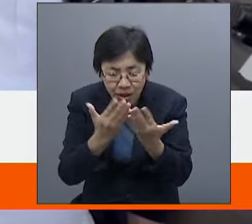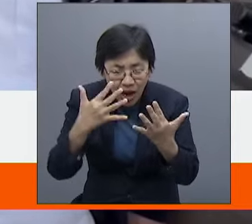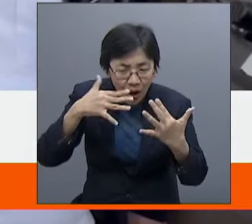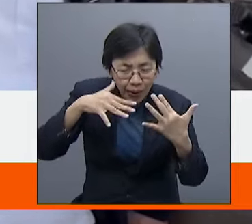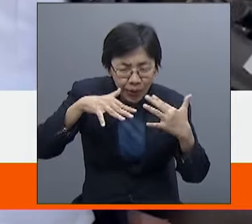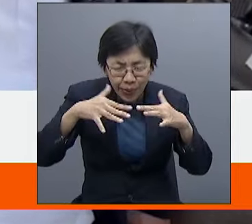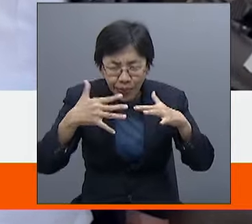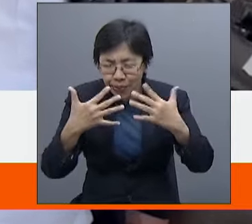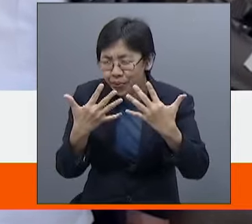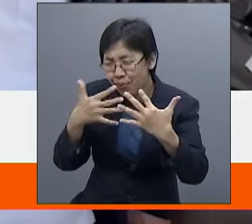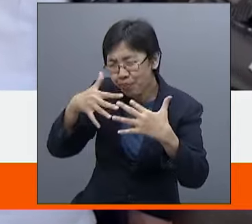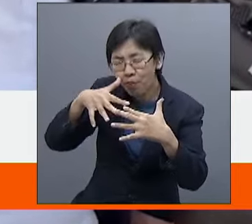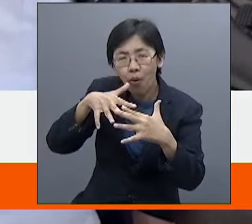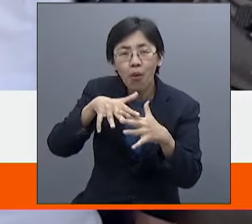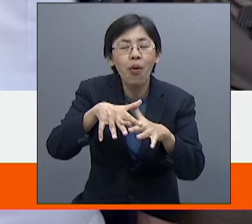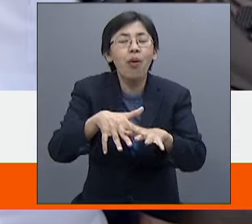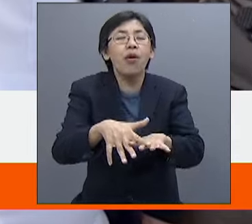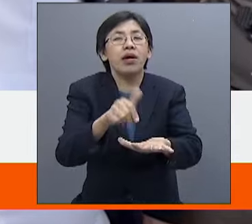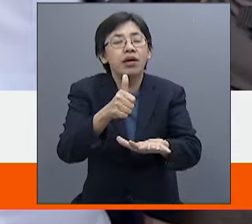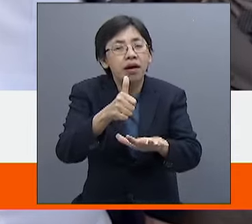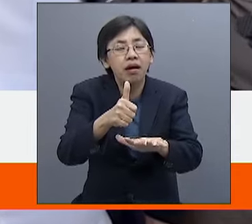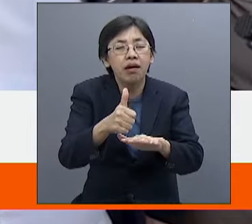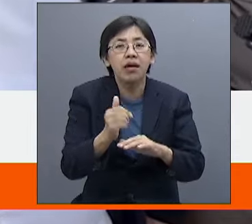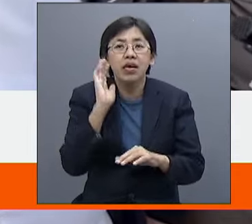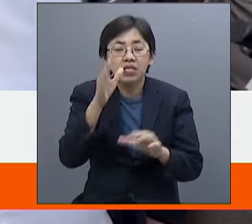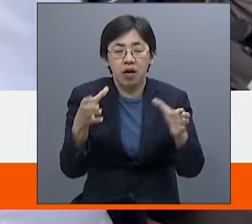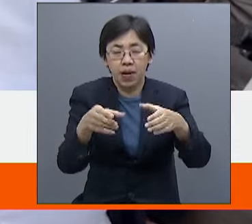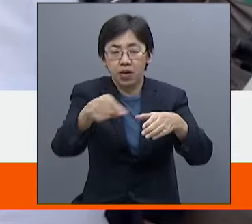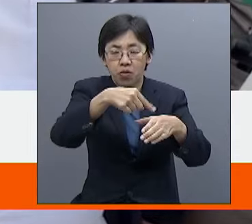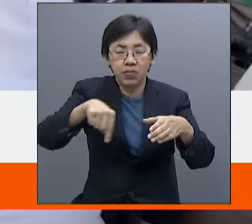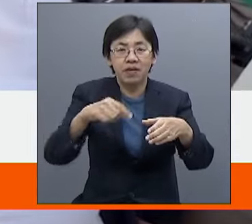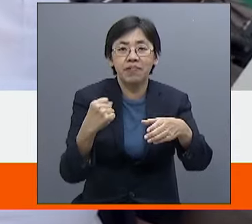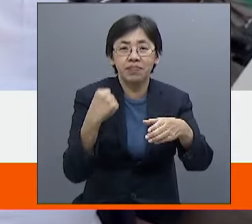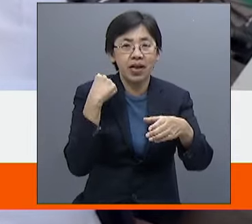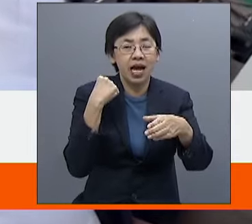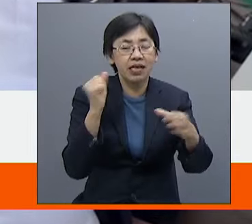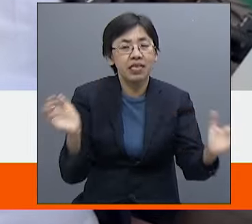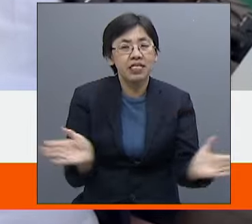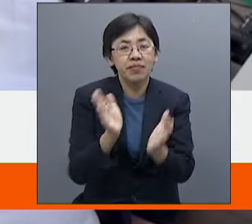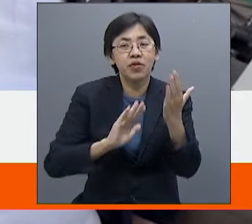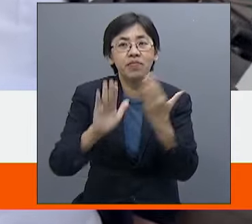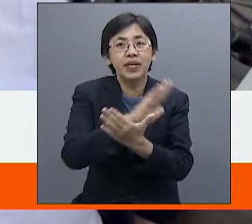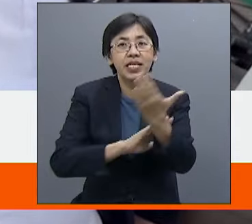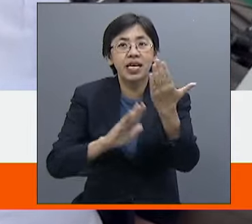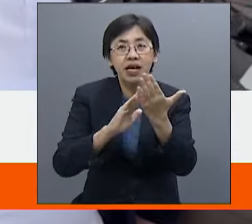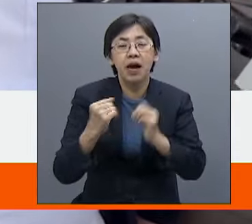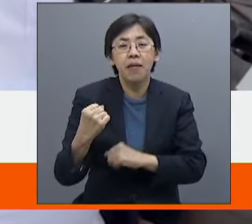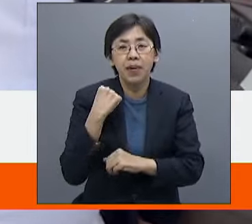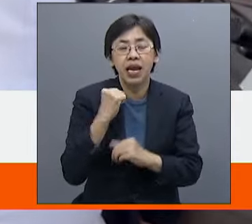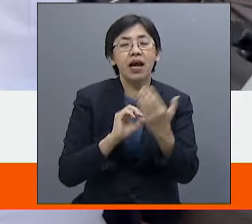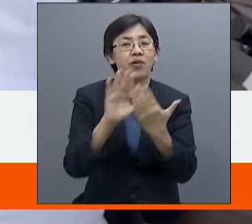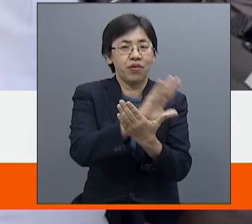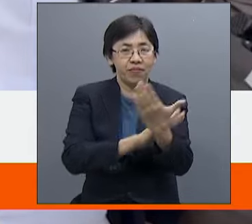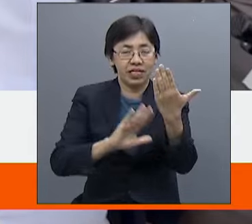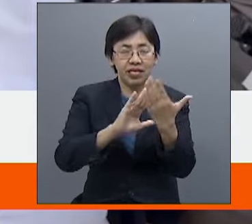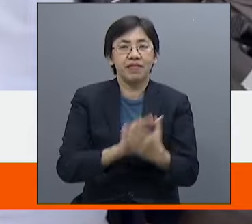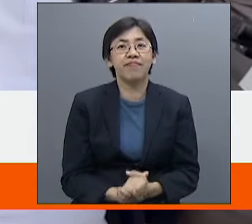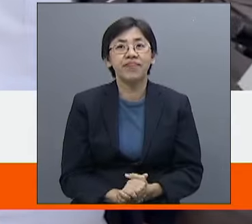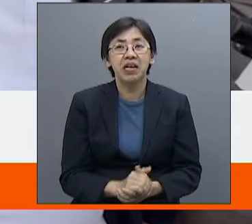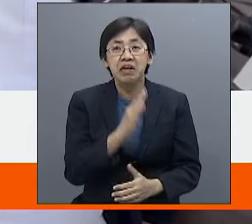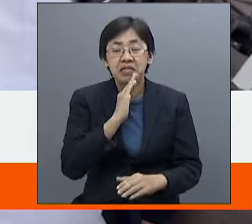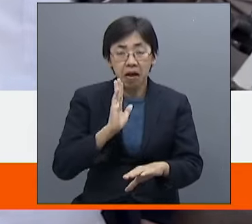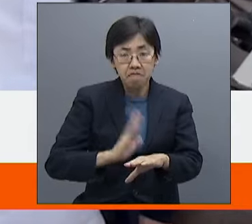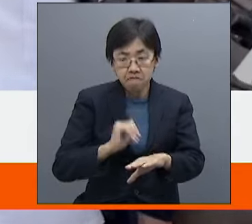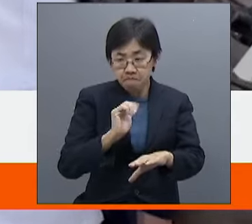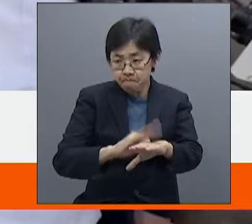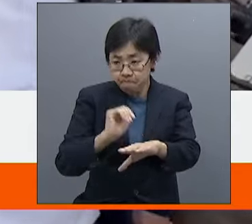างที่ใกล้เคียงกันก็จะทำให้เกิดพลังของชาติใช้คำว่าเกิดพลังของประเทศถ้าเก่งแต่ว่าคน